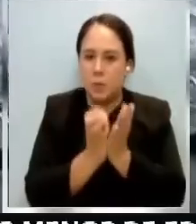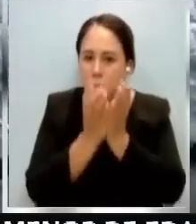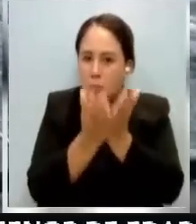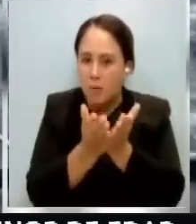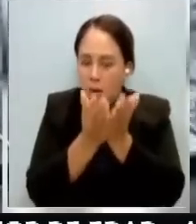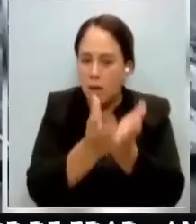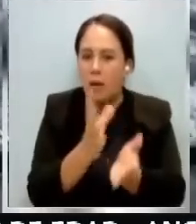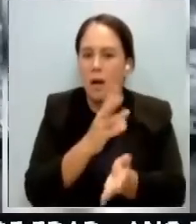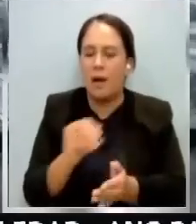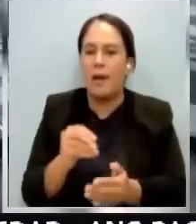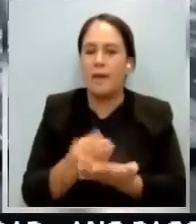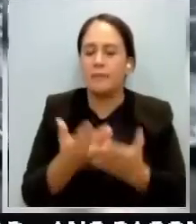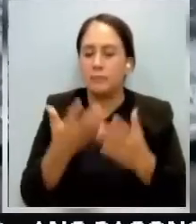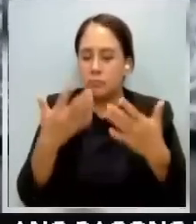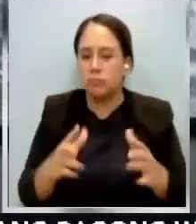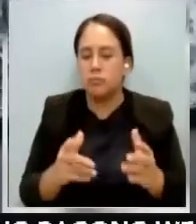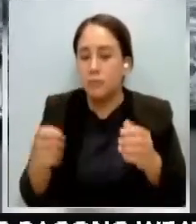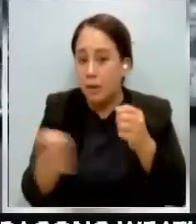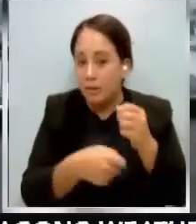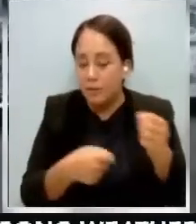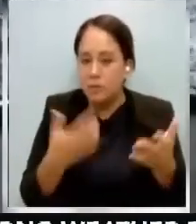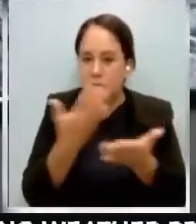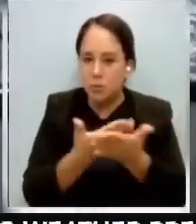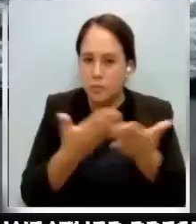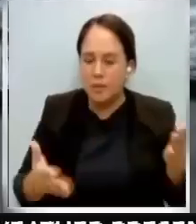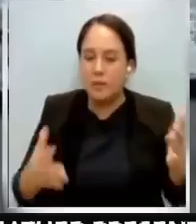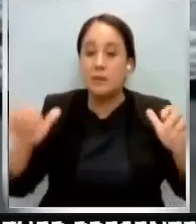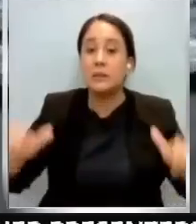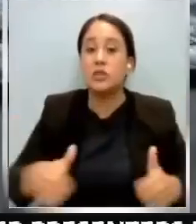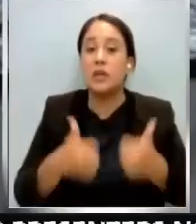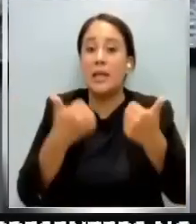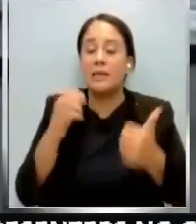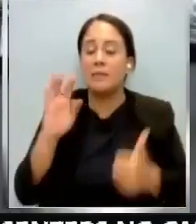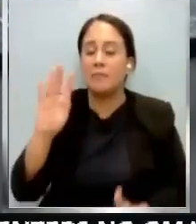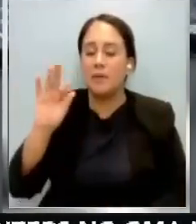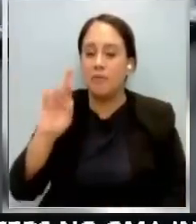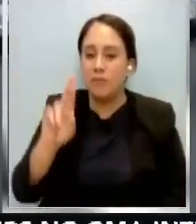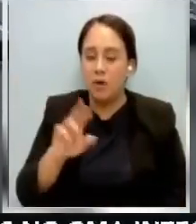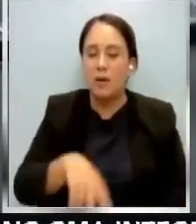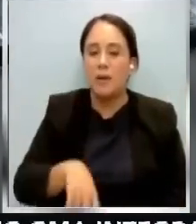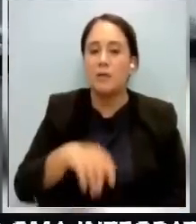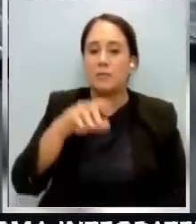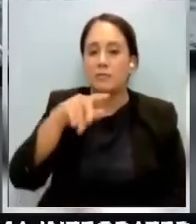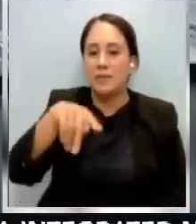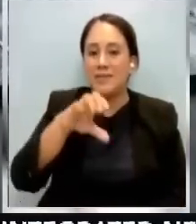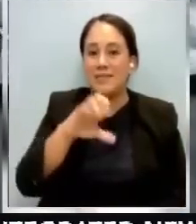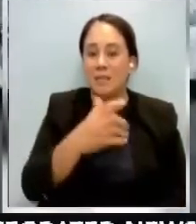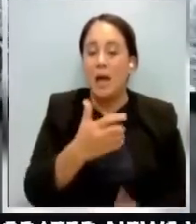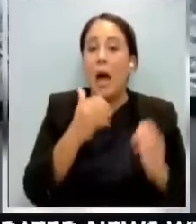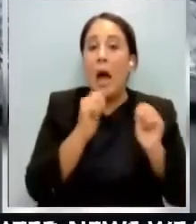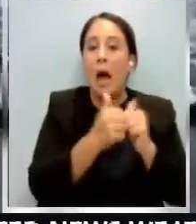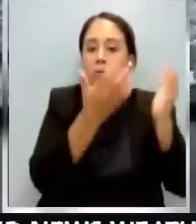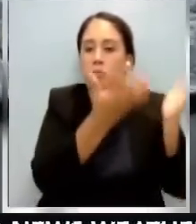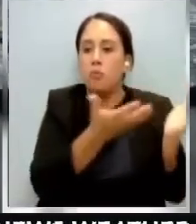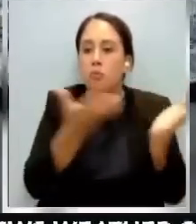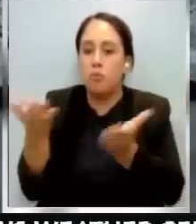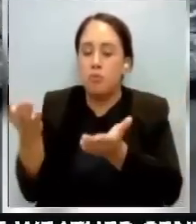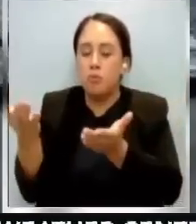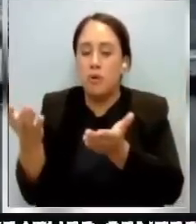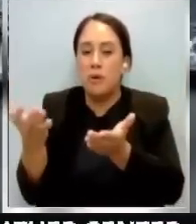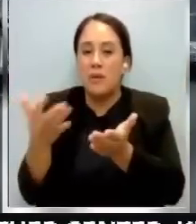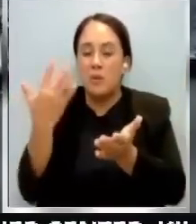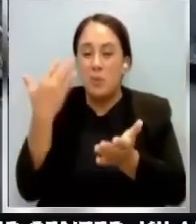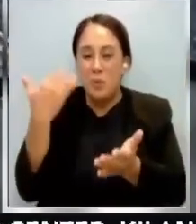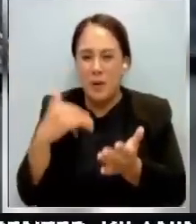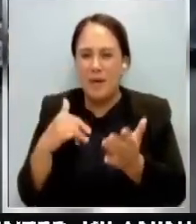equipment. Ang hamon ngayon sa mga taga-BFAR at Coast Guard ay kung paano maibababa sa isla ang dala lalo pat na hindi